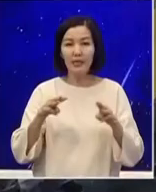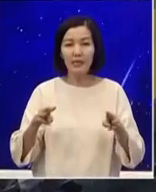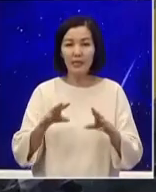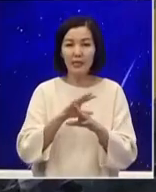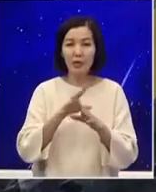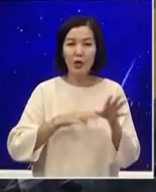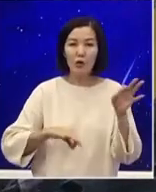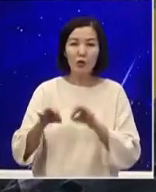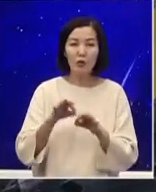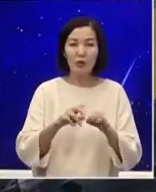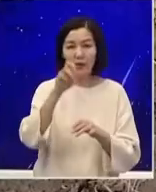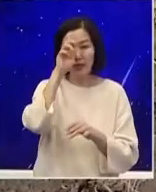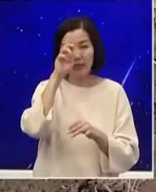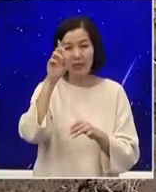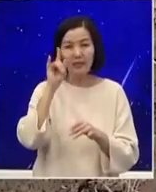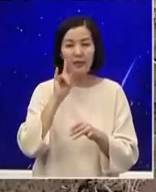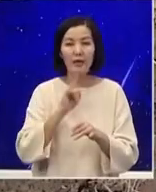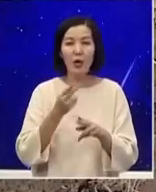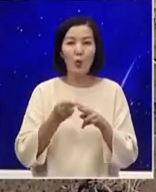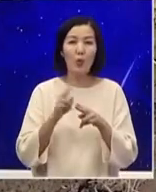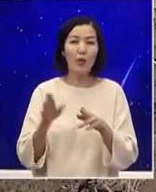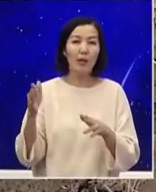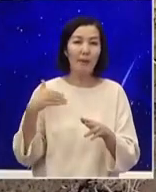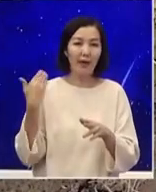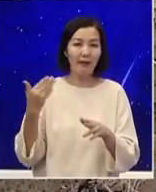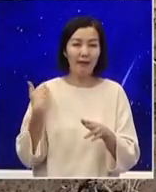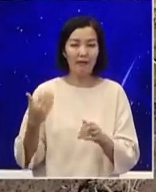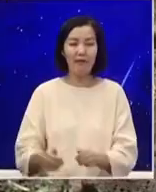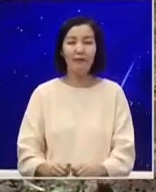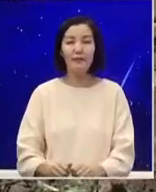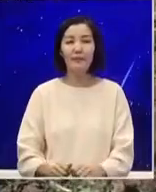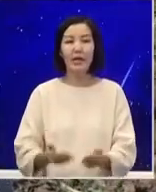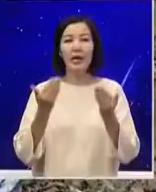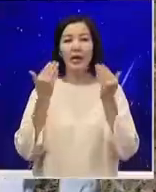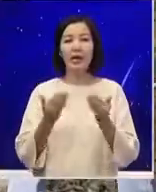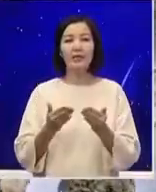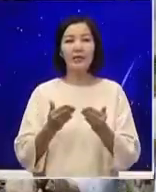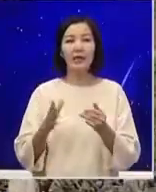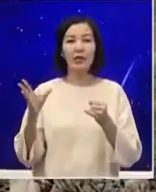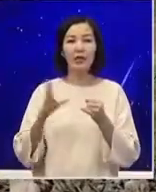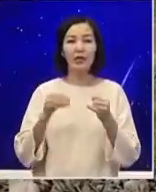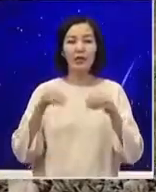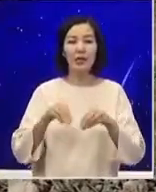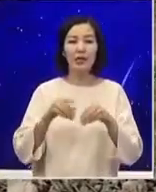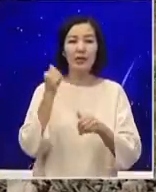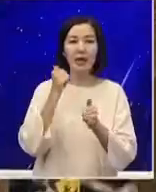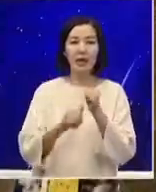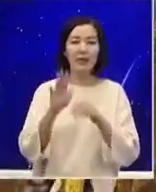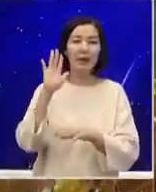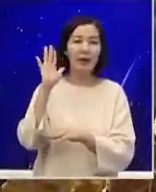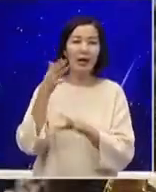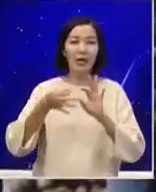үшін пайдалы болды. Қазір дендрологиялық бақтың аумағында коллекциялық аналық алқап бар. Мұнда әрбір ағаш ғалымдардың